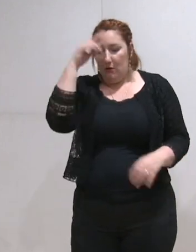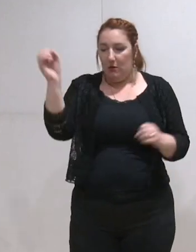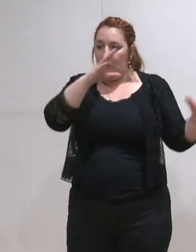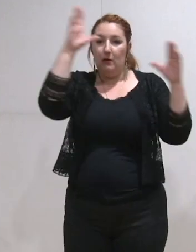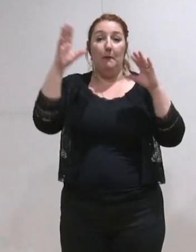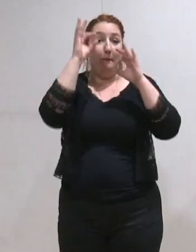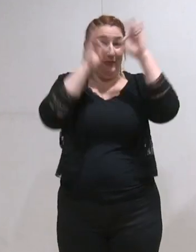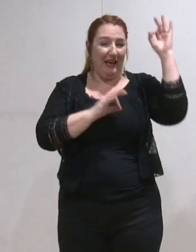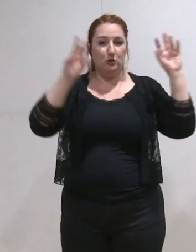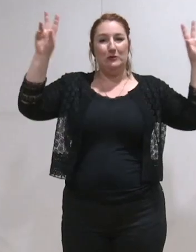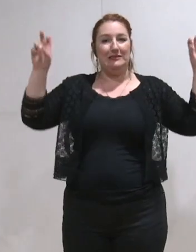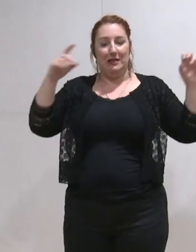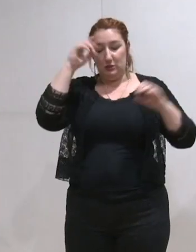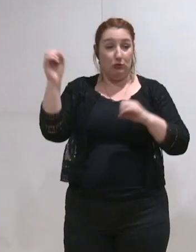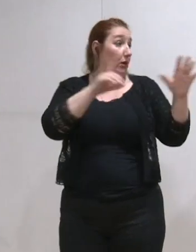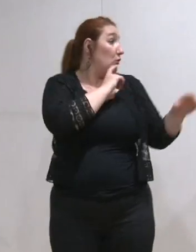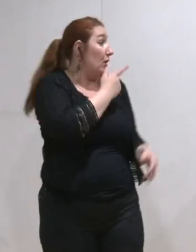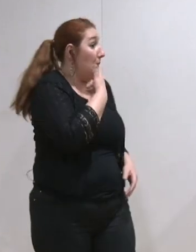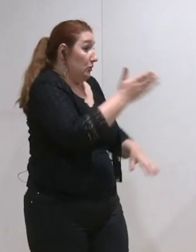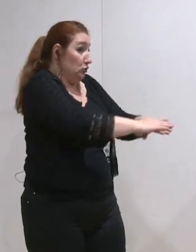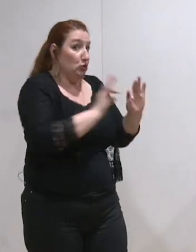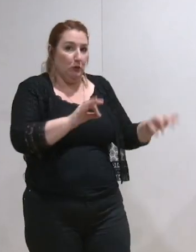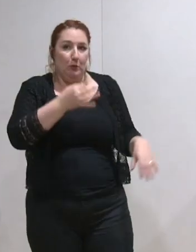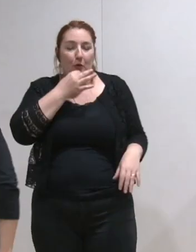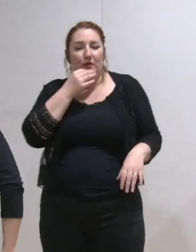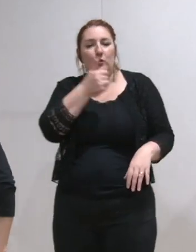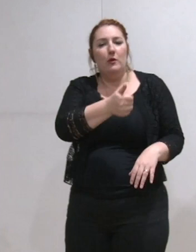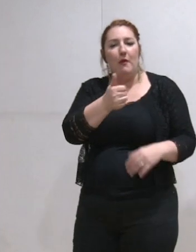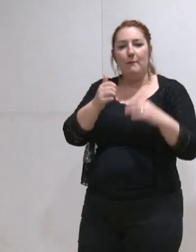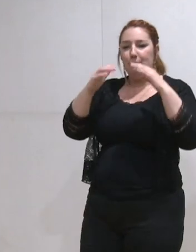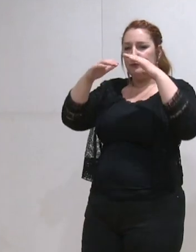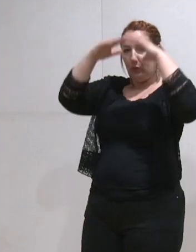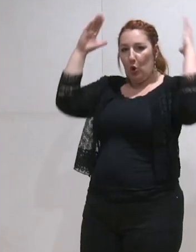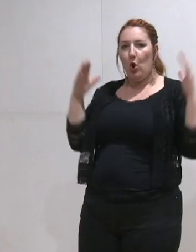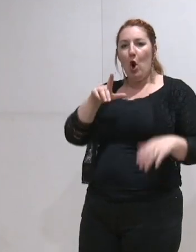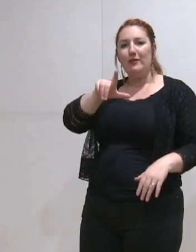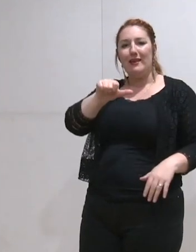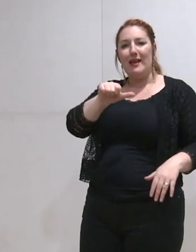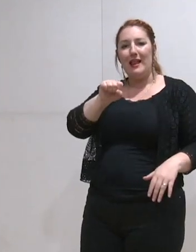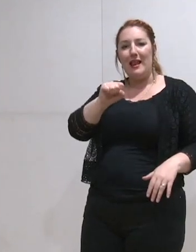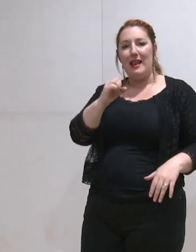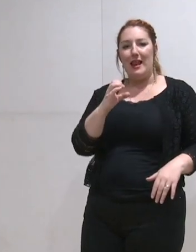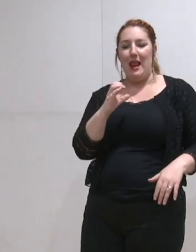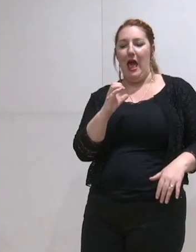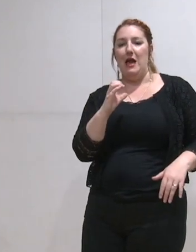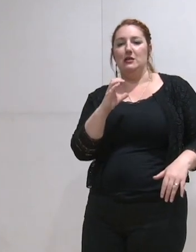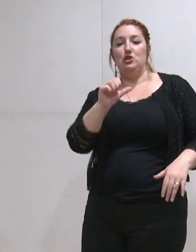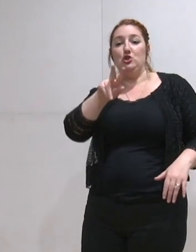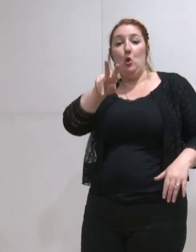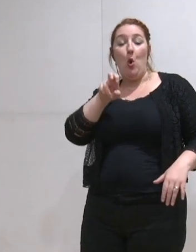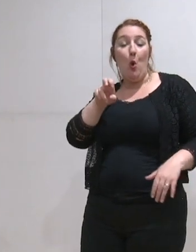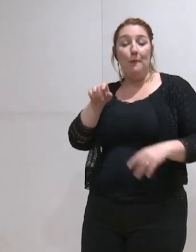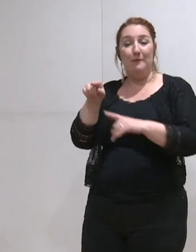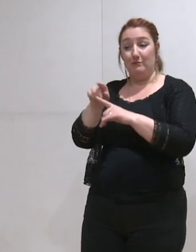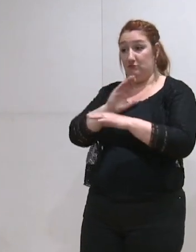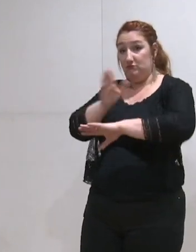encore Picasso il a la chance de visiter la célèbre grotte de Lasco en Dordogne et vous savez ce qu'il a dit Picasso après voir sans avoir